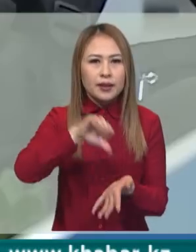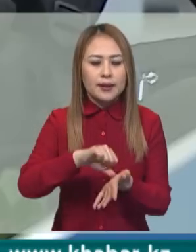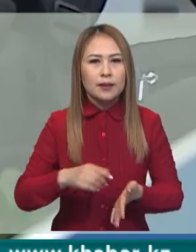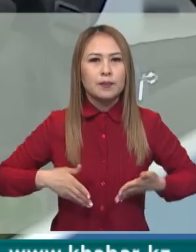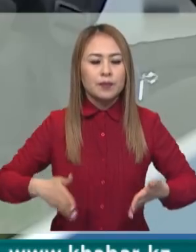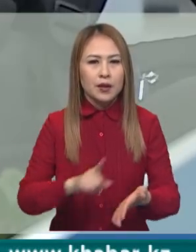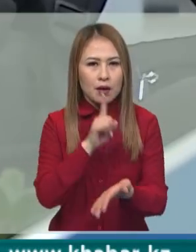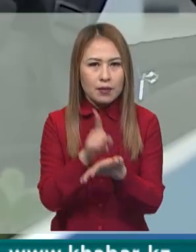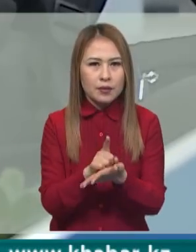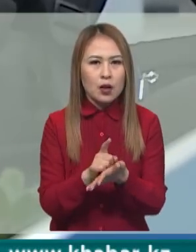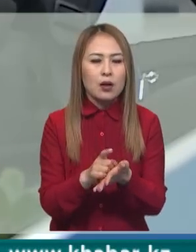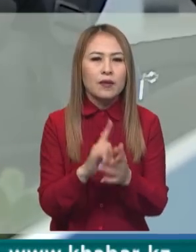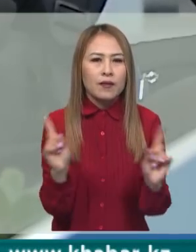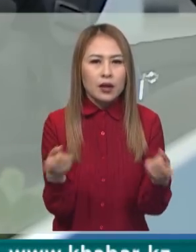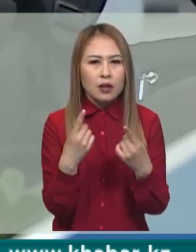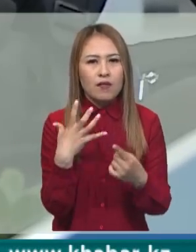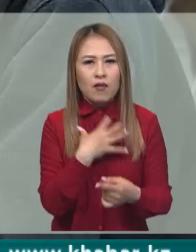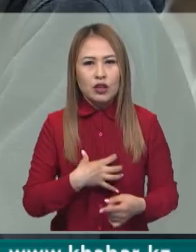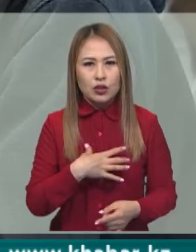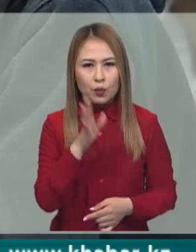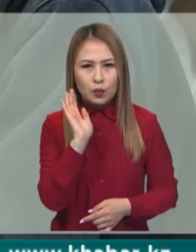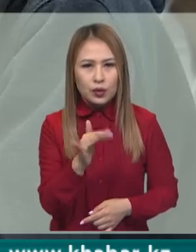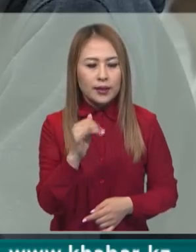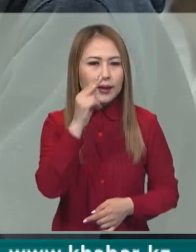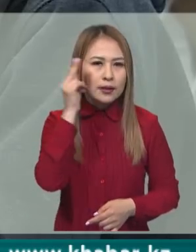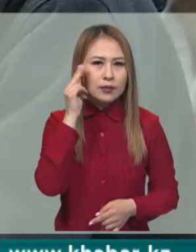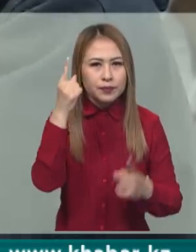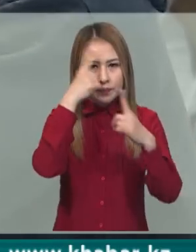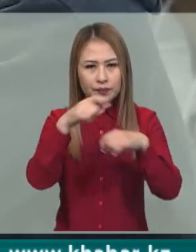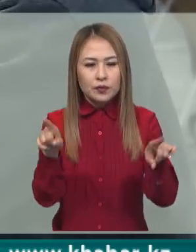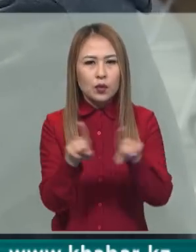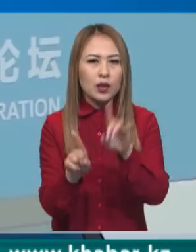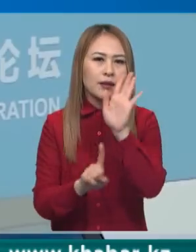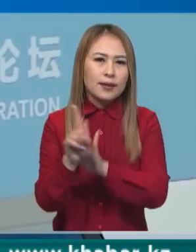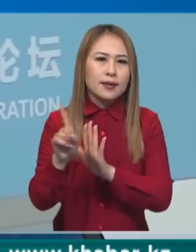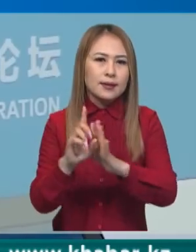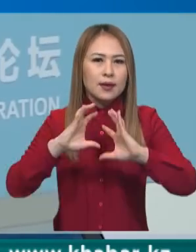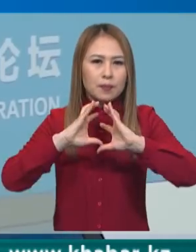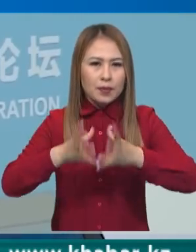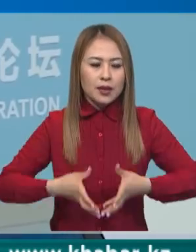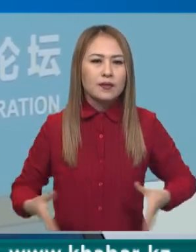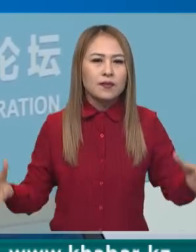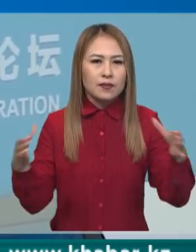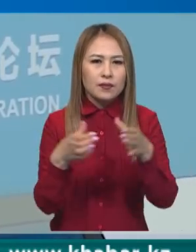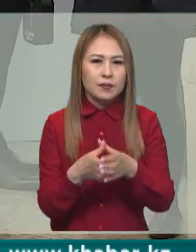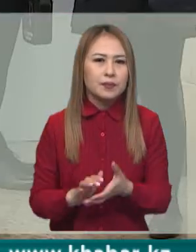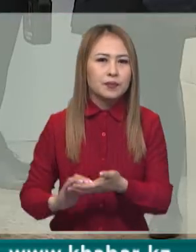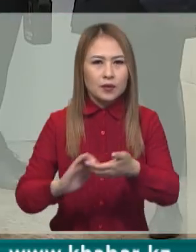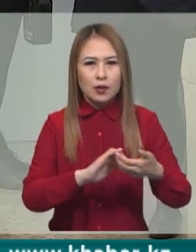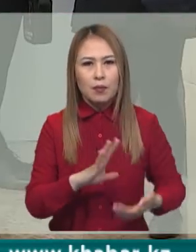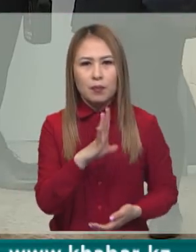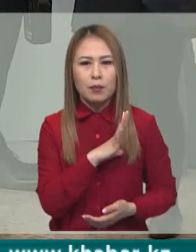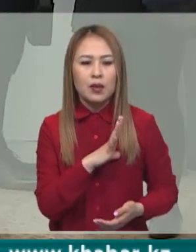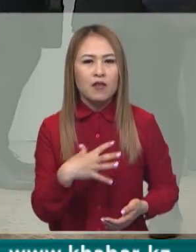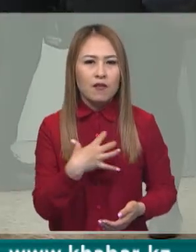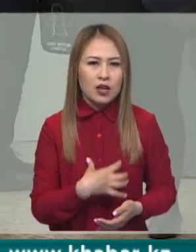жол әріптестігін ілгерілетуге зор мән беріледі. Қытай билігінің үндеуінде бұл бастама әлемдік қауымдастықты бір мақсат, бір мүддеге жұмылдыру амалы